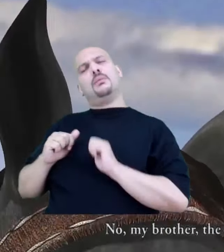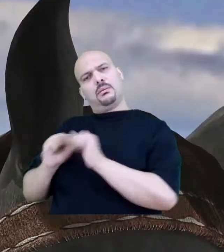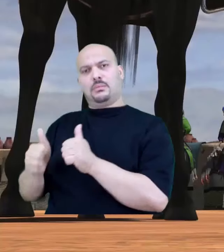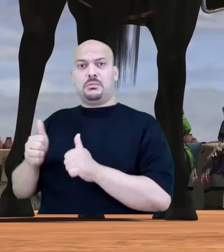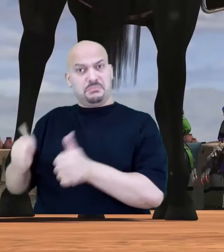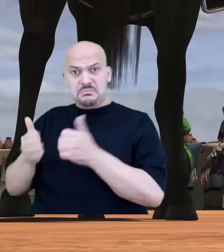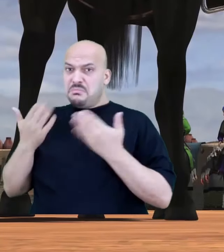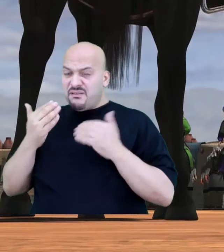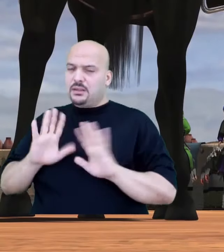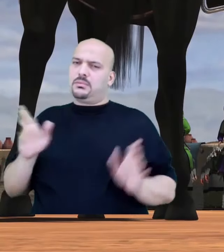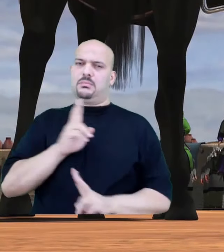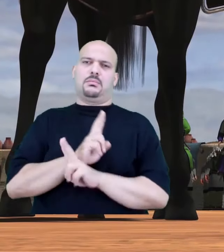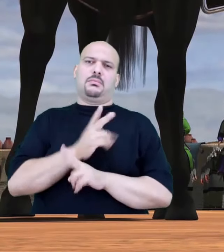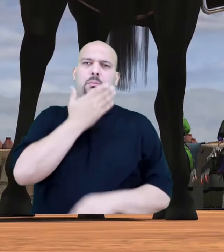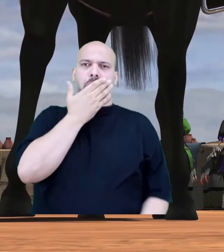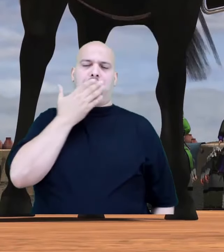قاتلنا.